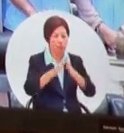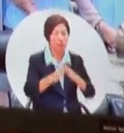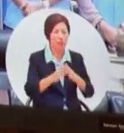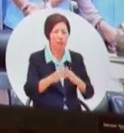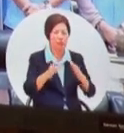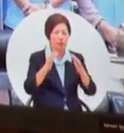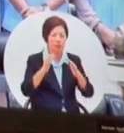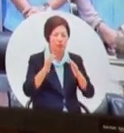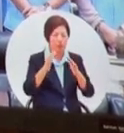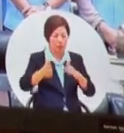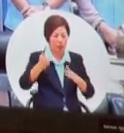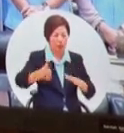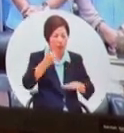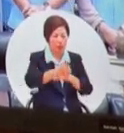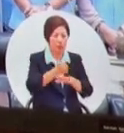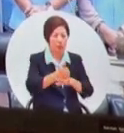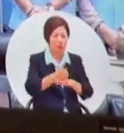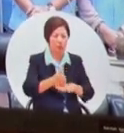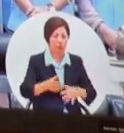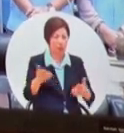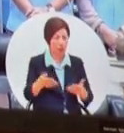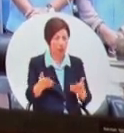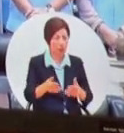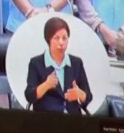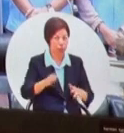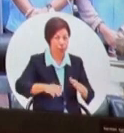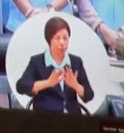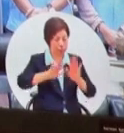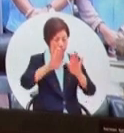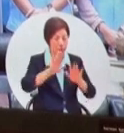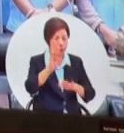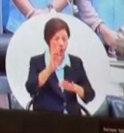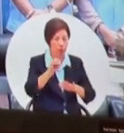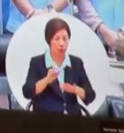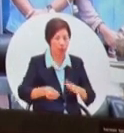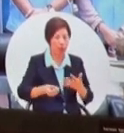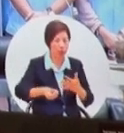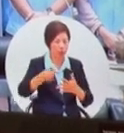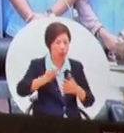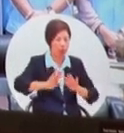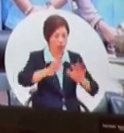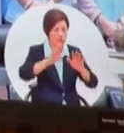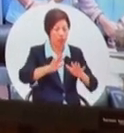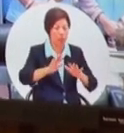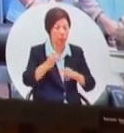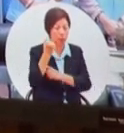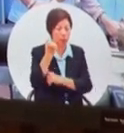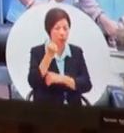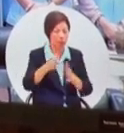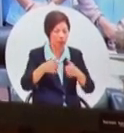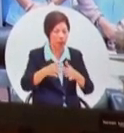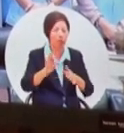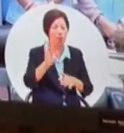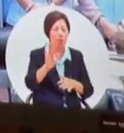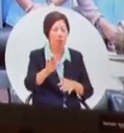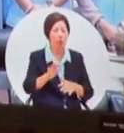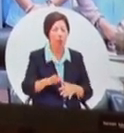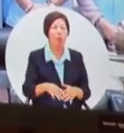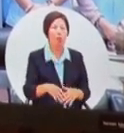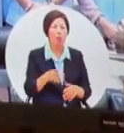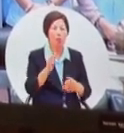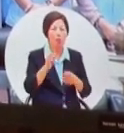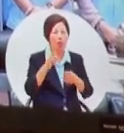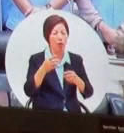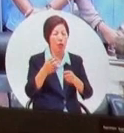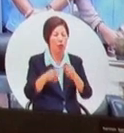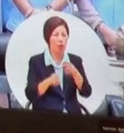的建设，有。但是我们有没有更加要努力的空间，有。我在最后的时候的2分钟会加以论述，所以我